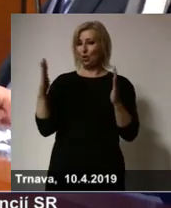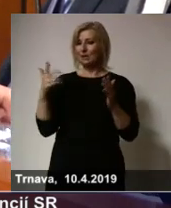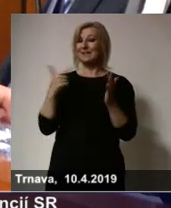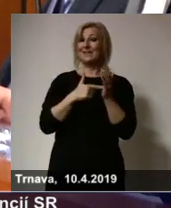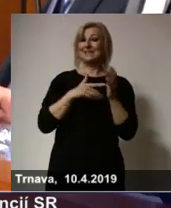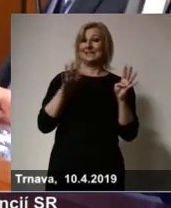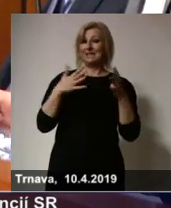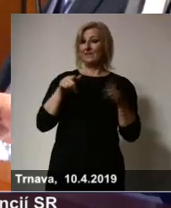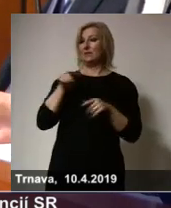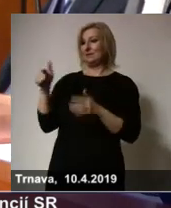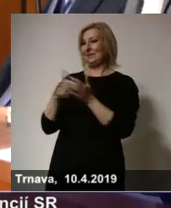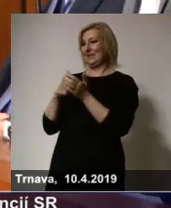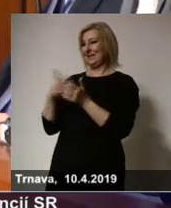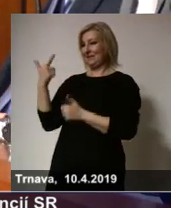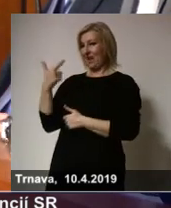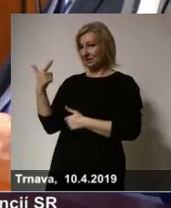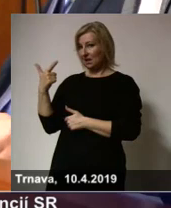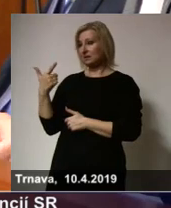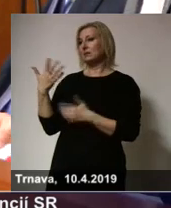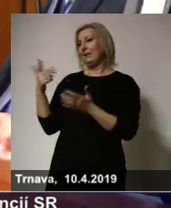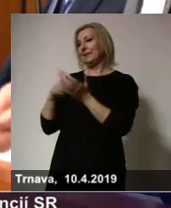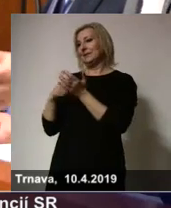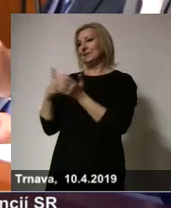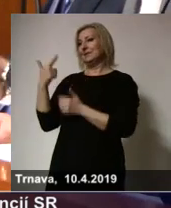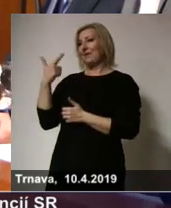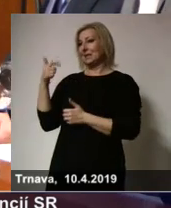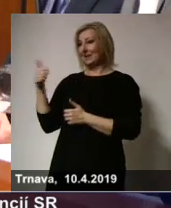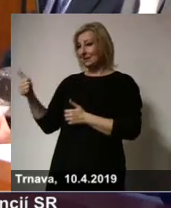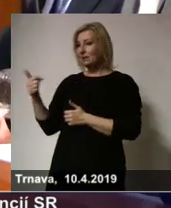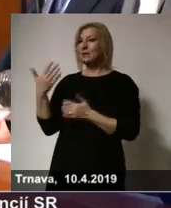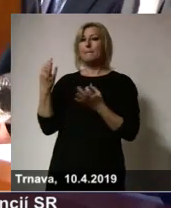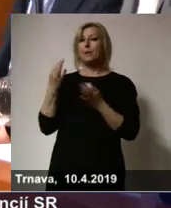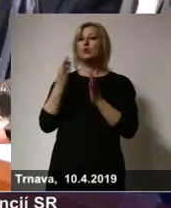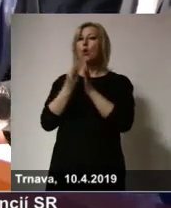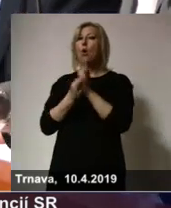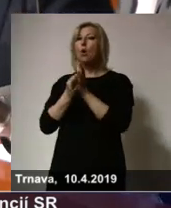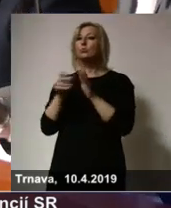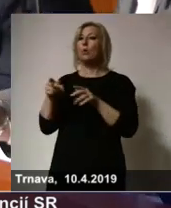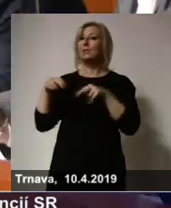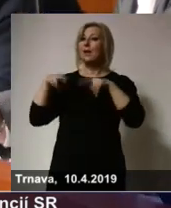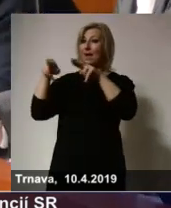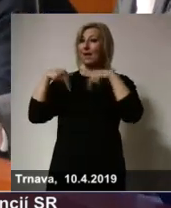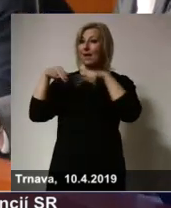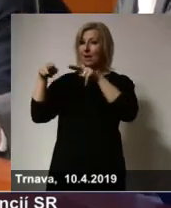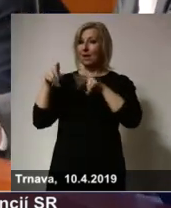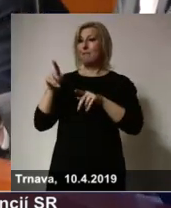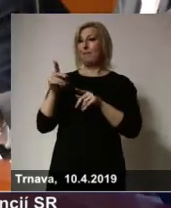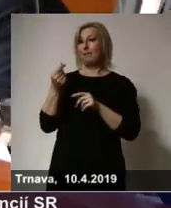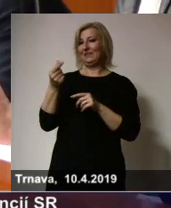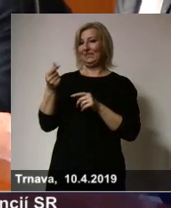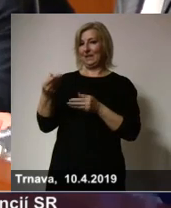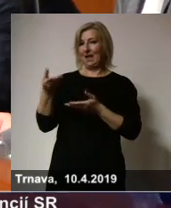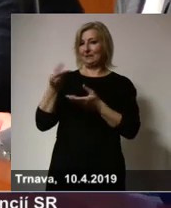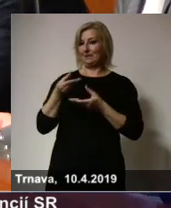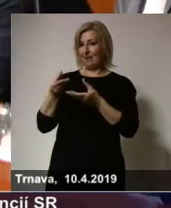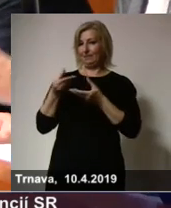2019, 2020 a 2021, lebo v týchto obdobiach vlastne má byť návratná finančná výpomoc čerpaná. V tomto roku 2019